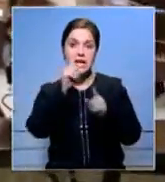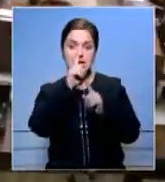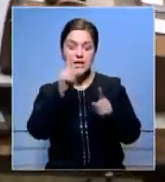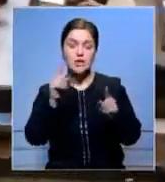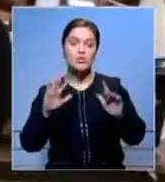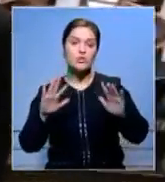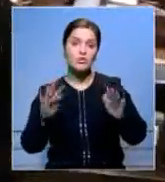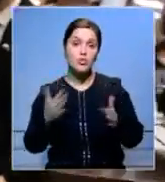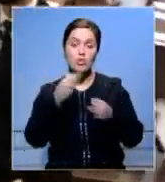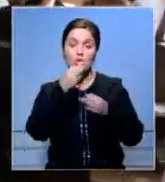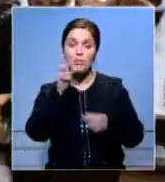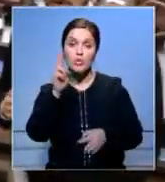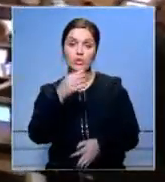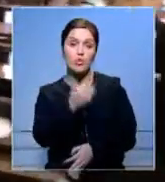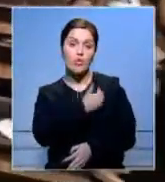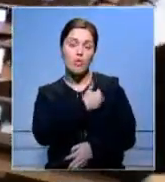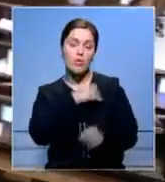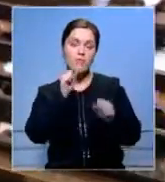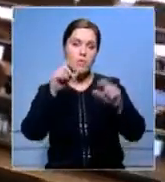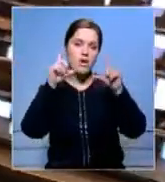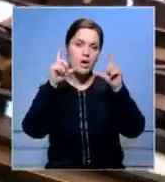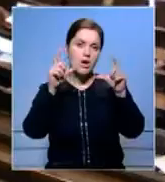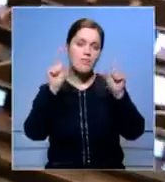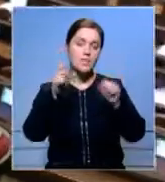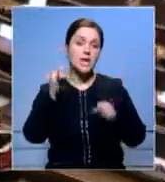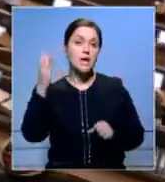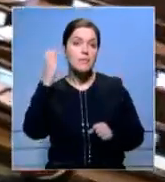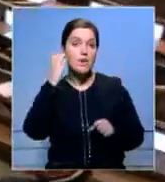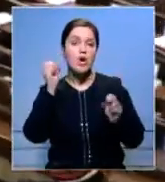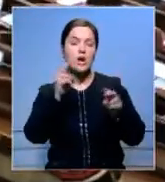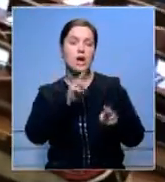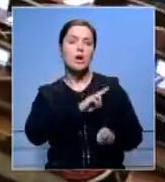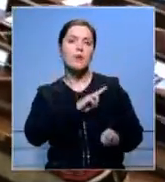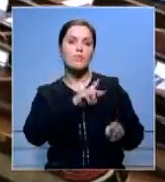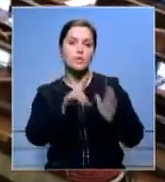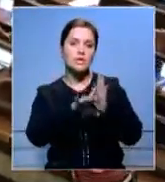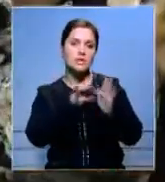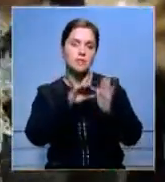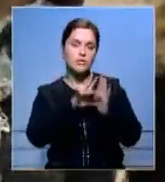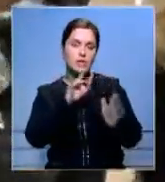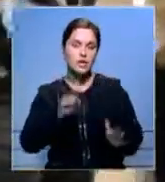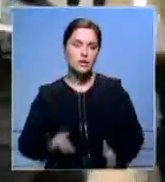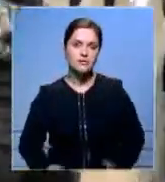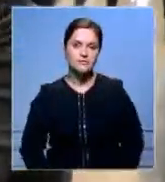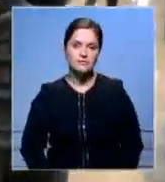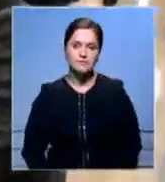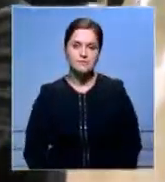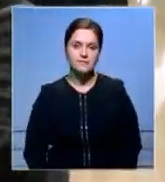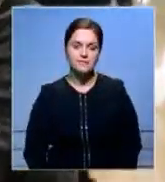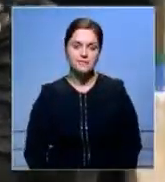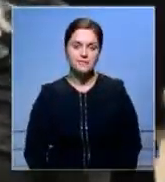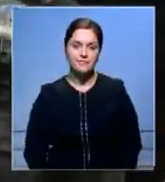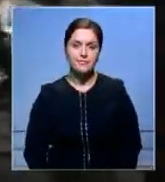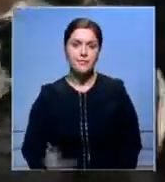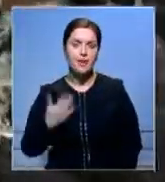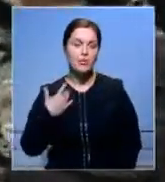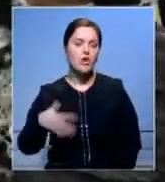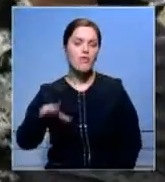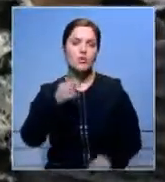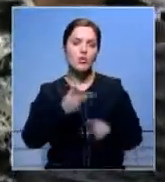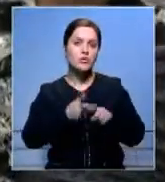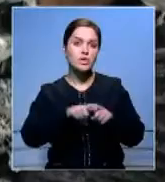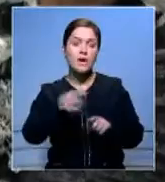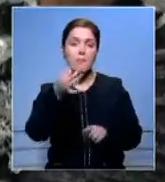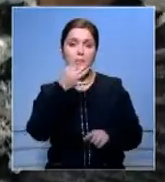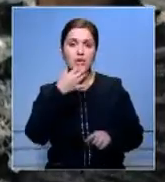когда любой желающий может сделать здесь селфи и послушать, как работают депутаты. Мне все очень понравилось. Я четвертый